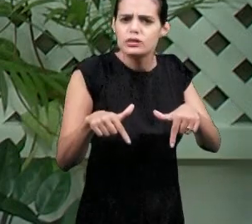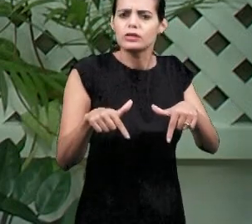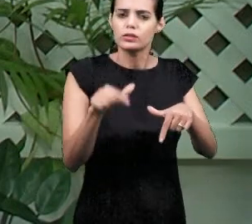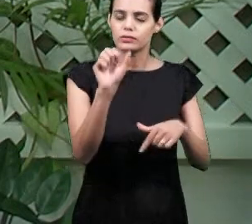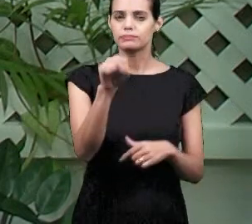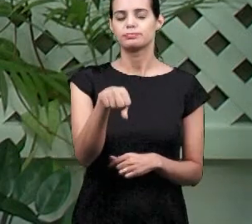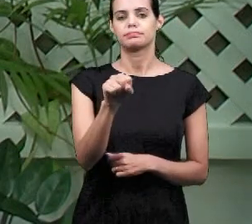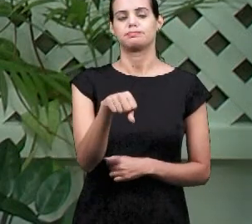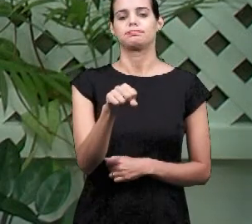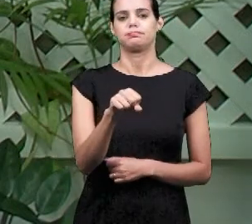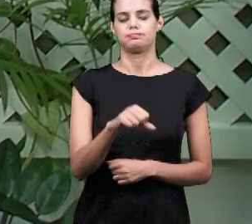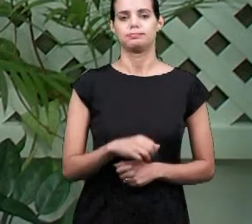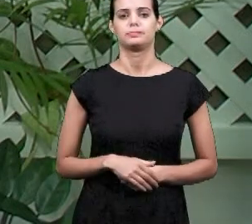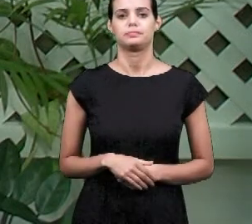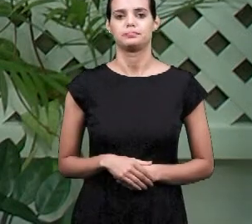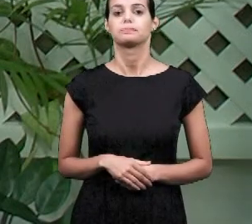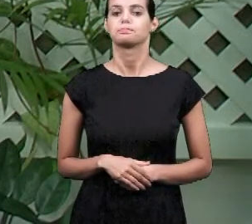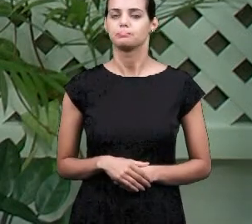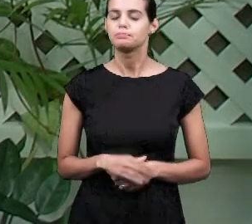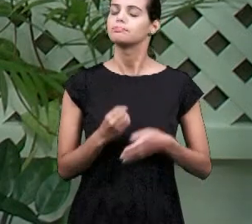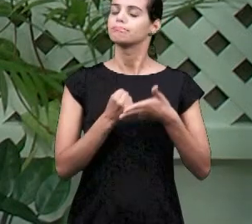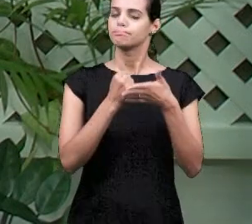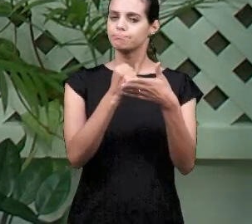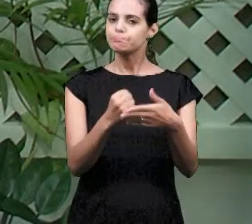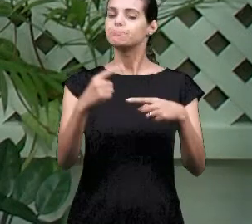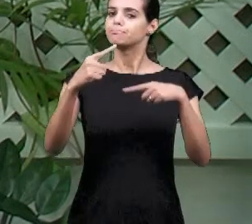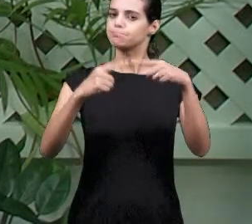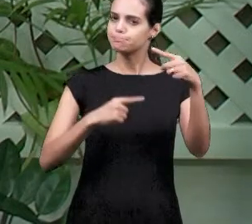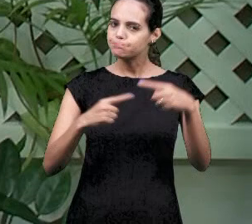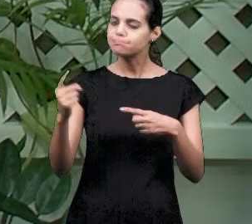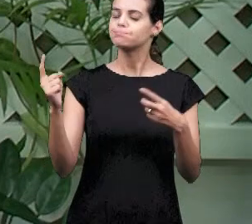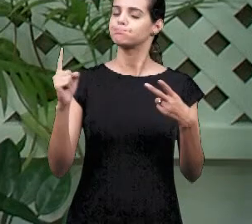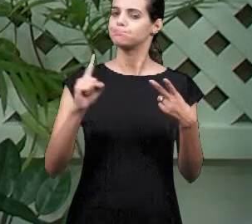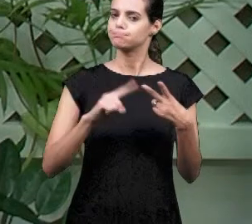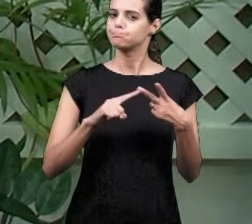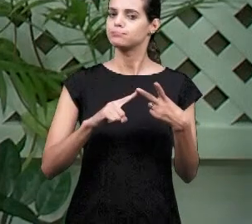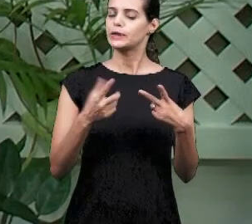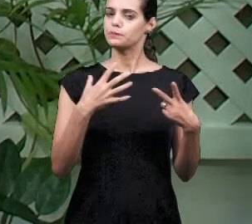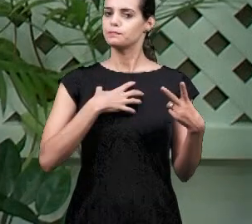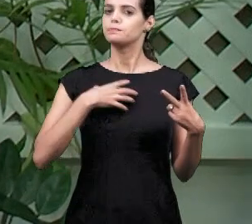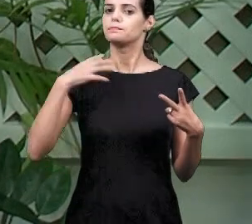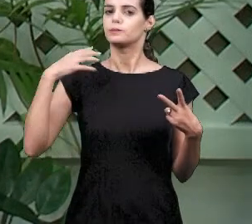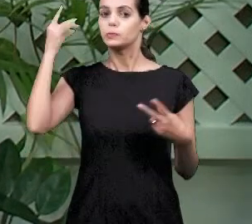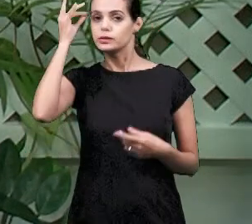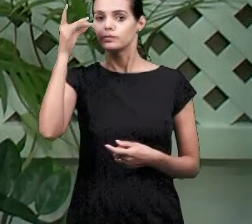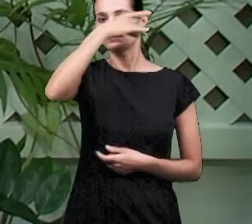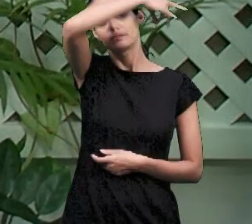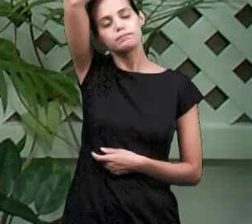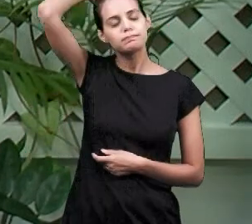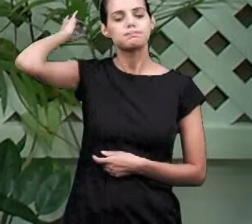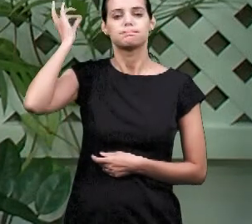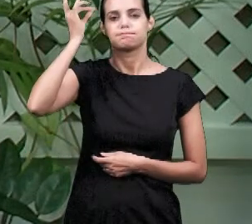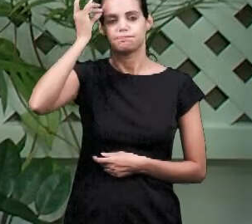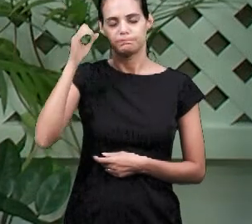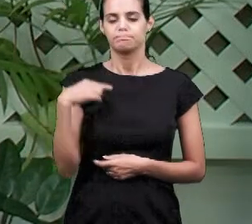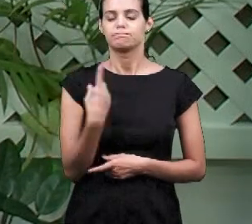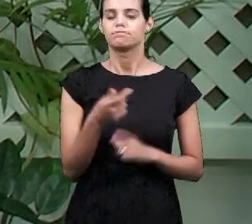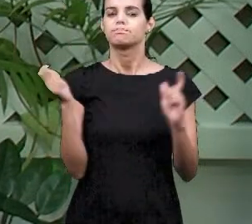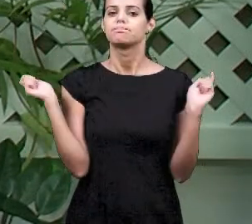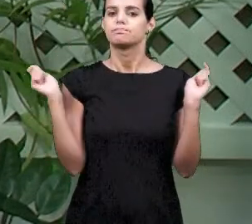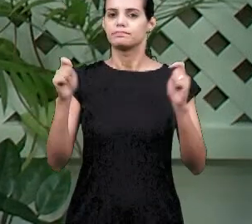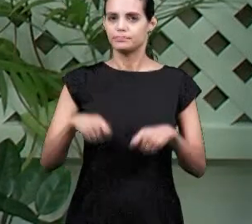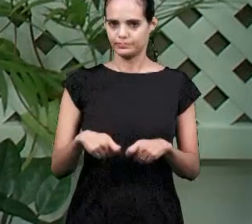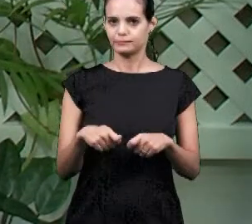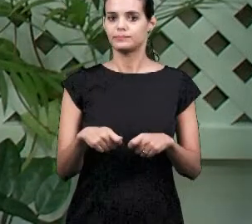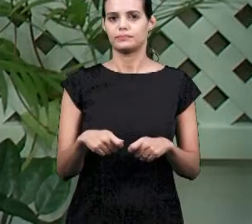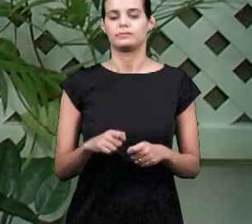en répondant à la partie matérielle, les gens en difficulté, nous sommes en train de vivre cela. Et les frères qui nous